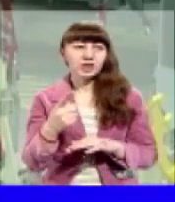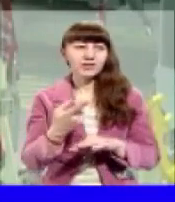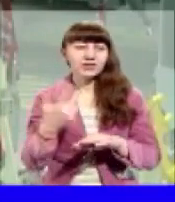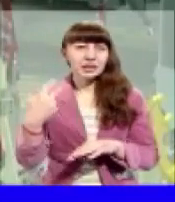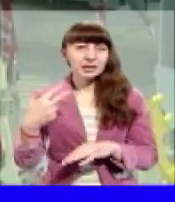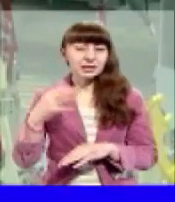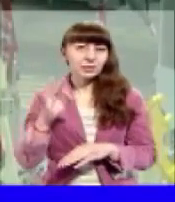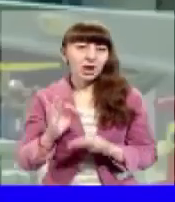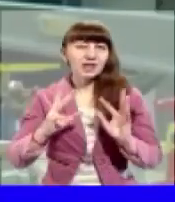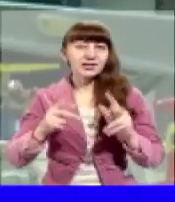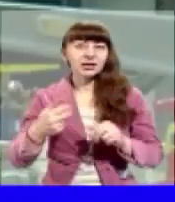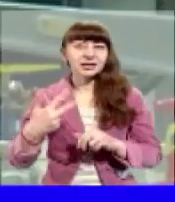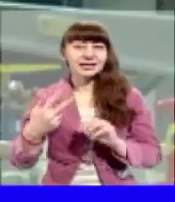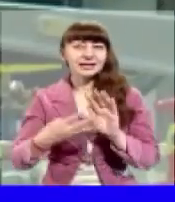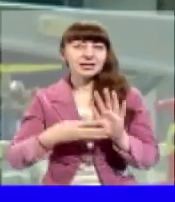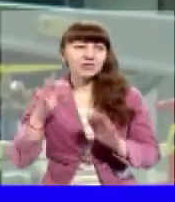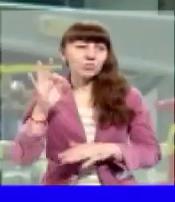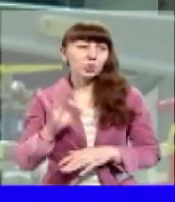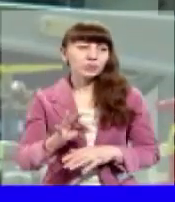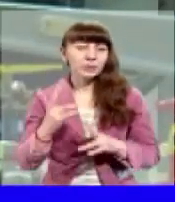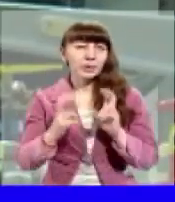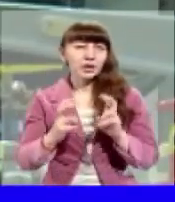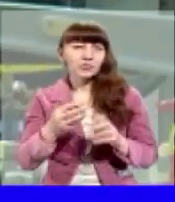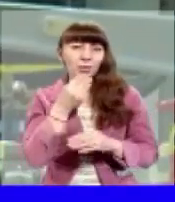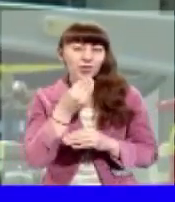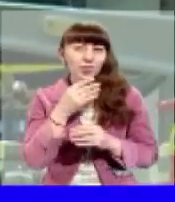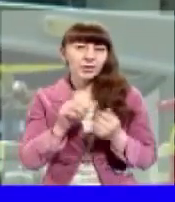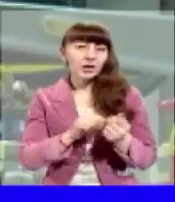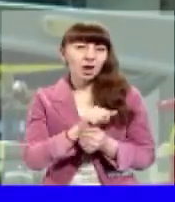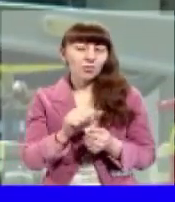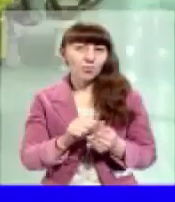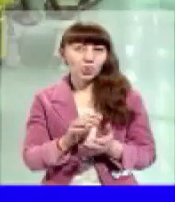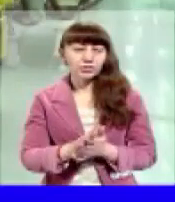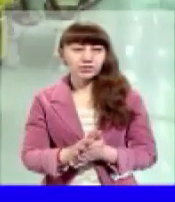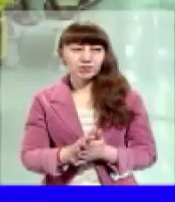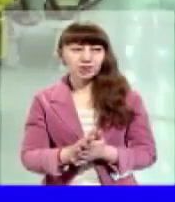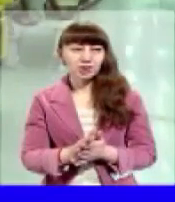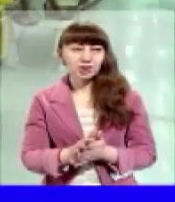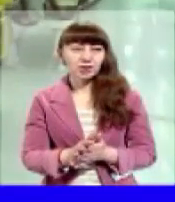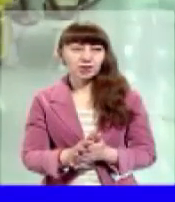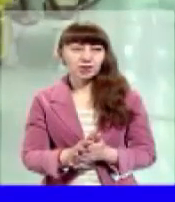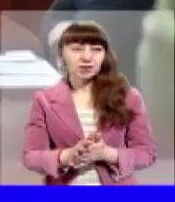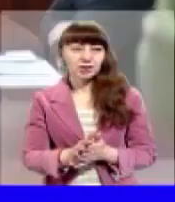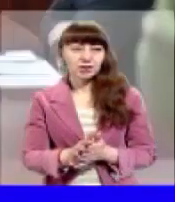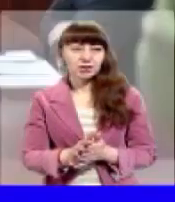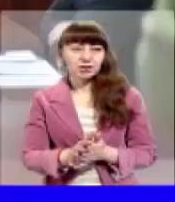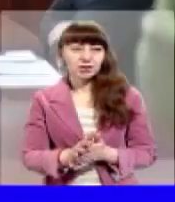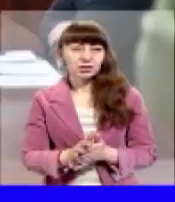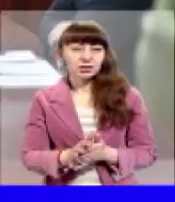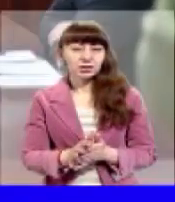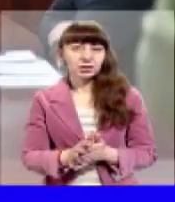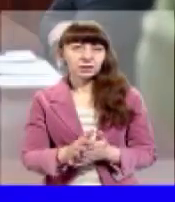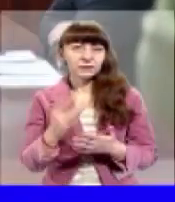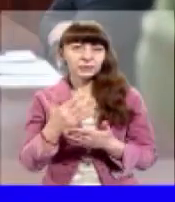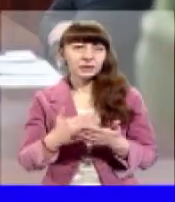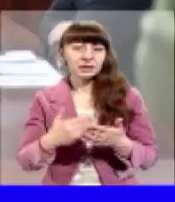өнімдерінің өндірісі келесі аумақтарда аса жоғары. Ол аудандар тізімінде Денисов, Қарабалық, Федоров және Қостанай мен Рудный қалалары бар. Әлеуметтік